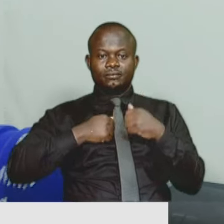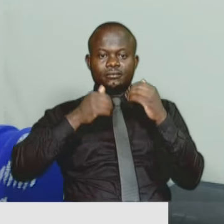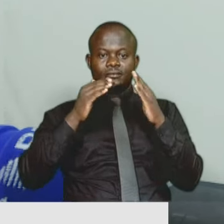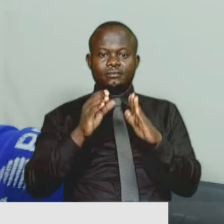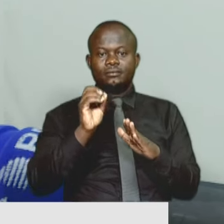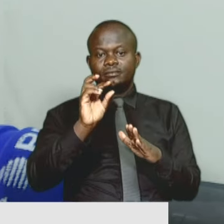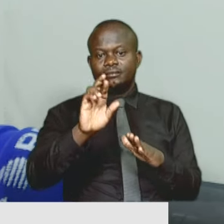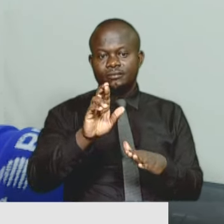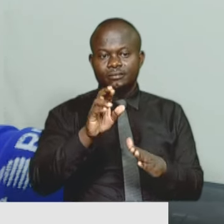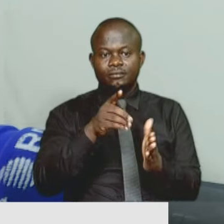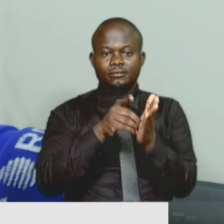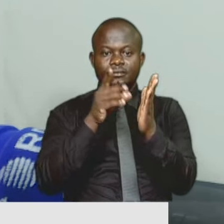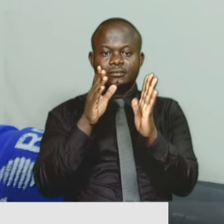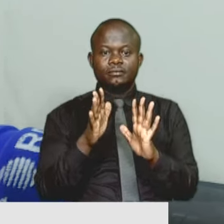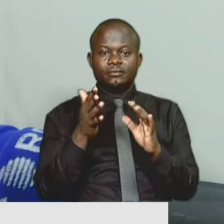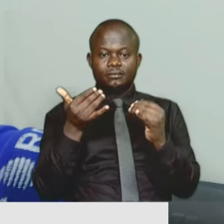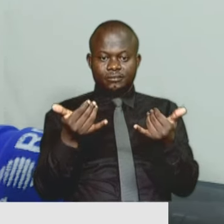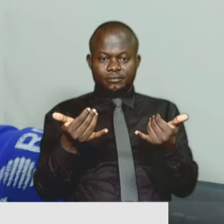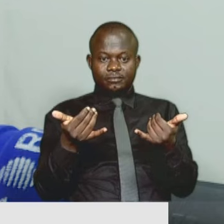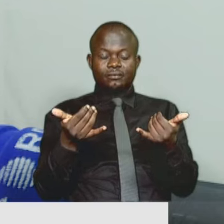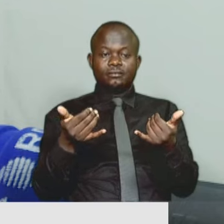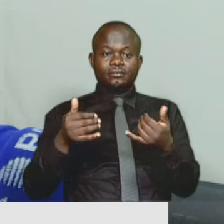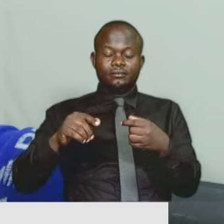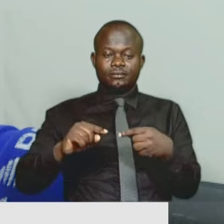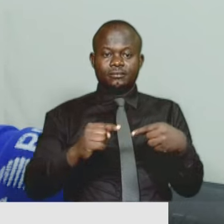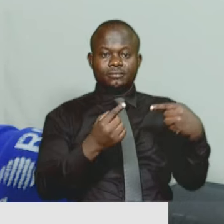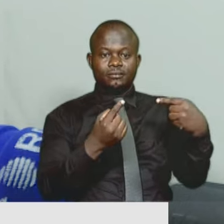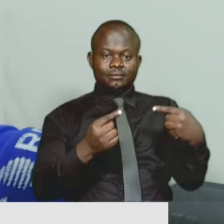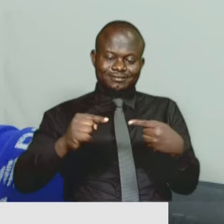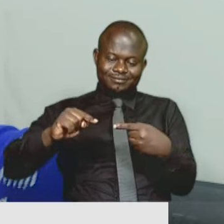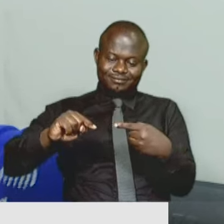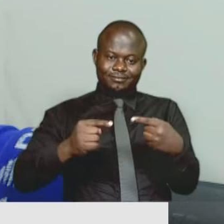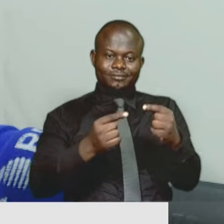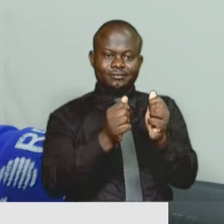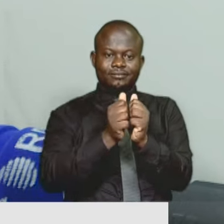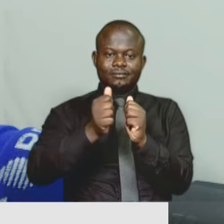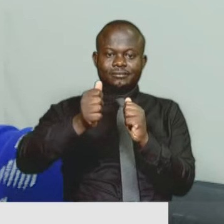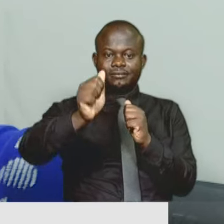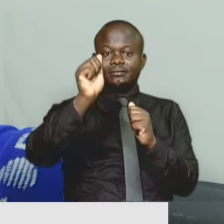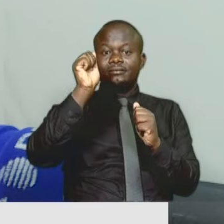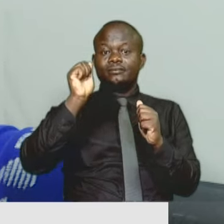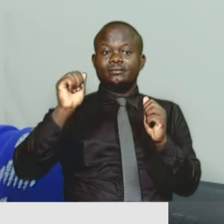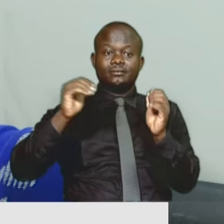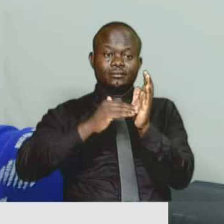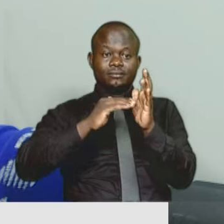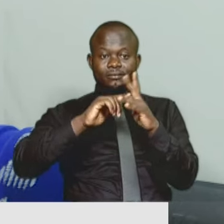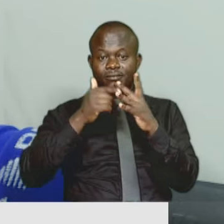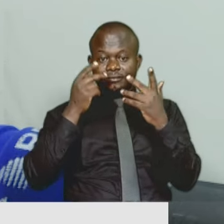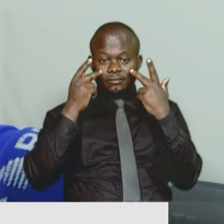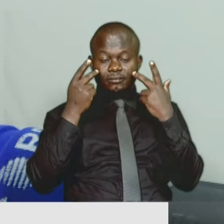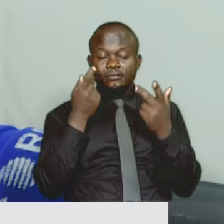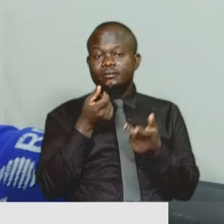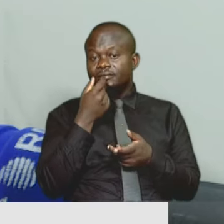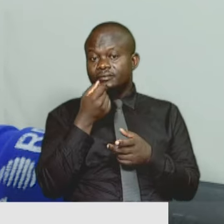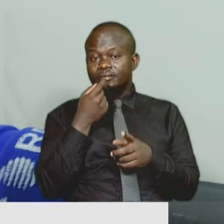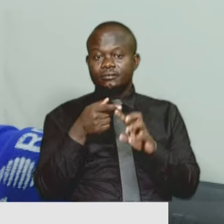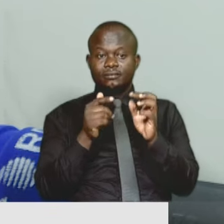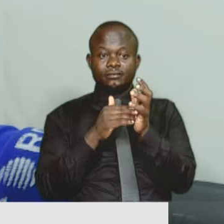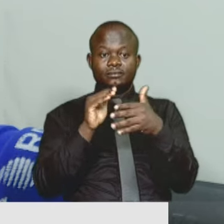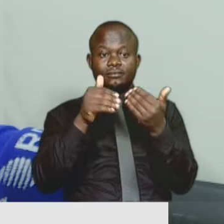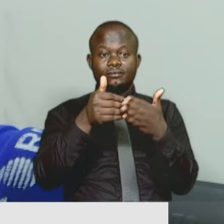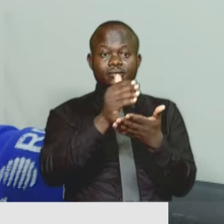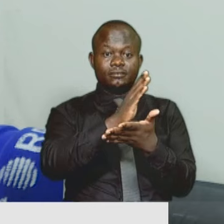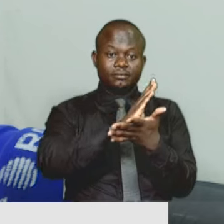se abaganga barimo barahangana nabyo. Twatangiye no kubona imiti, ibyo wenda nabyo ni byo